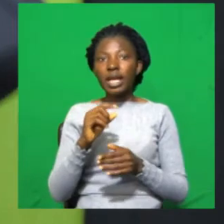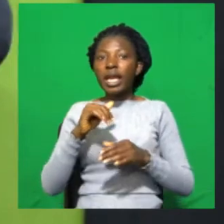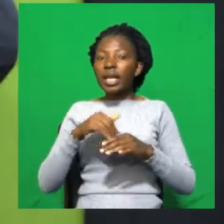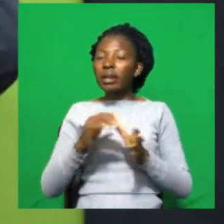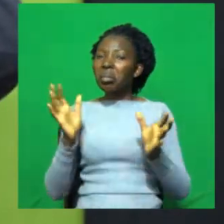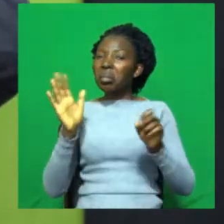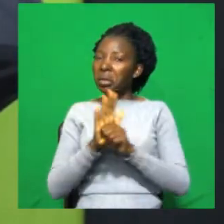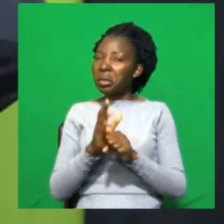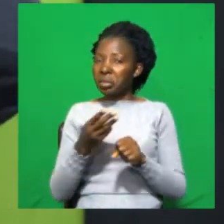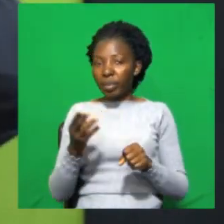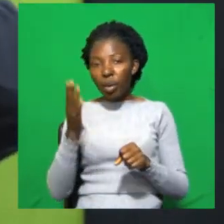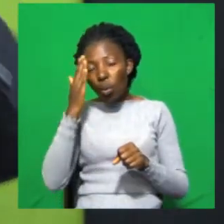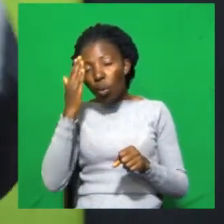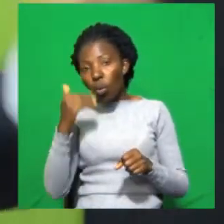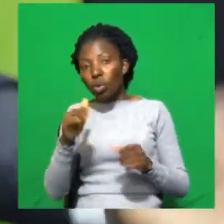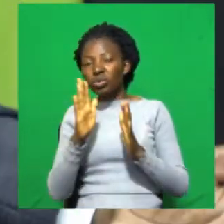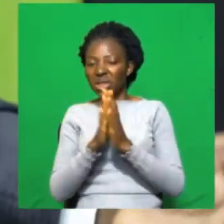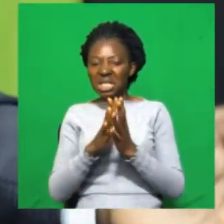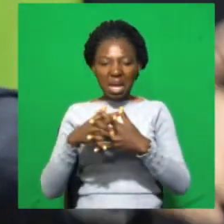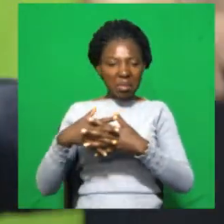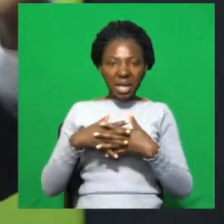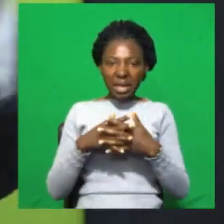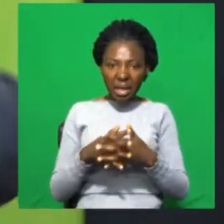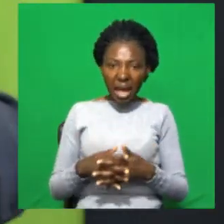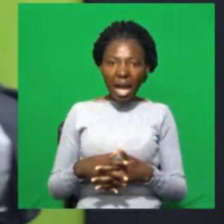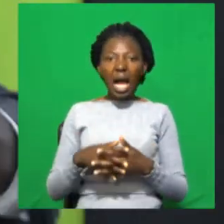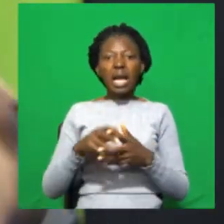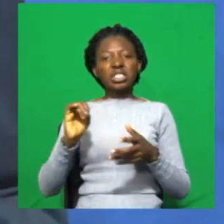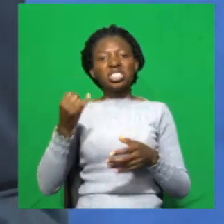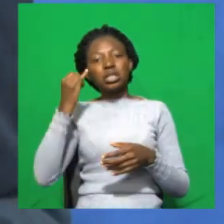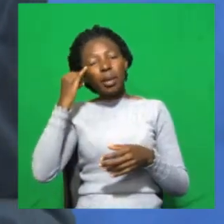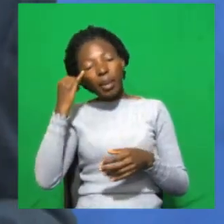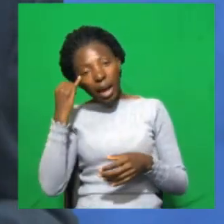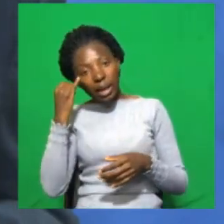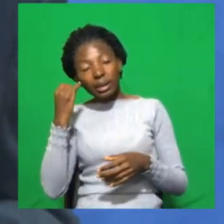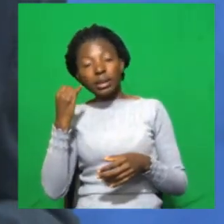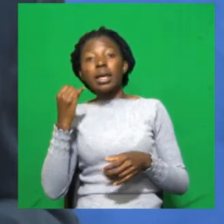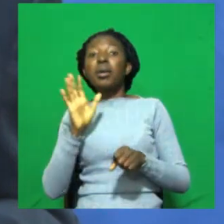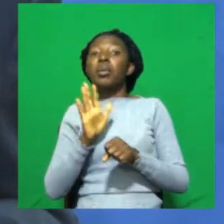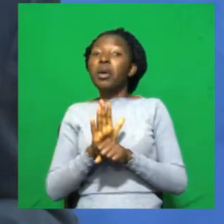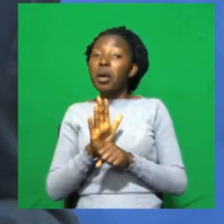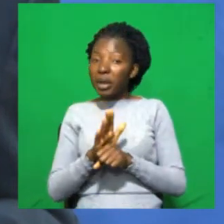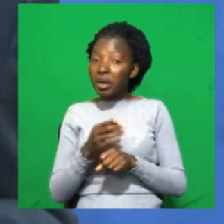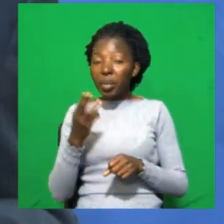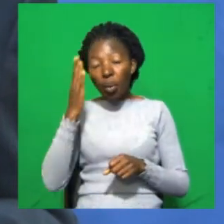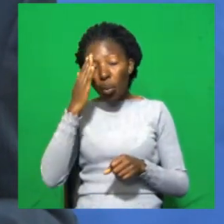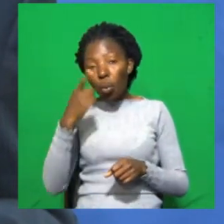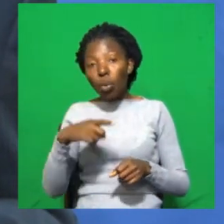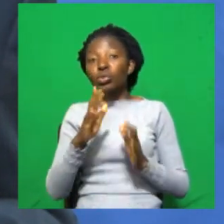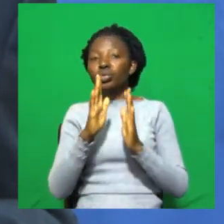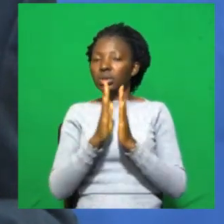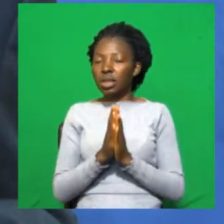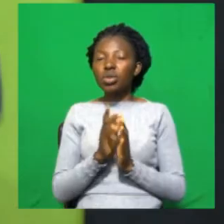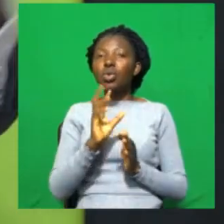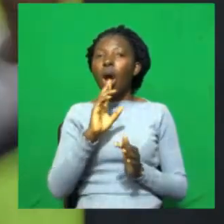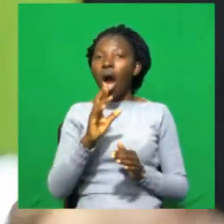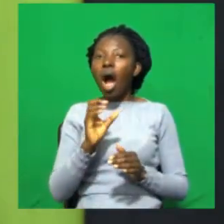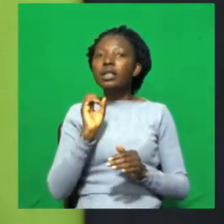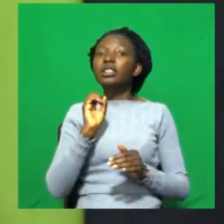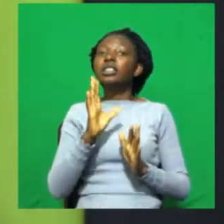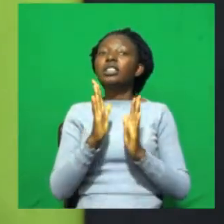kwavo wedha vamwe vari kuAmerica vamwe vari kuJapani, mukuwanda kwavo kudaro Bhaibheri rinovatora